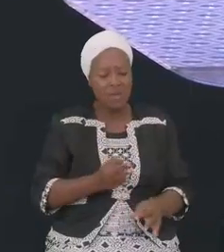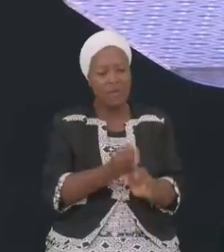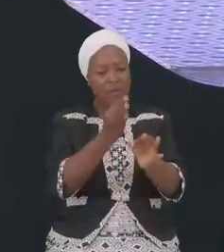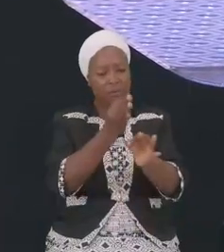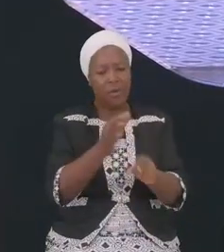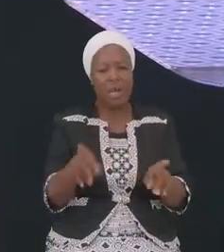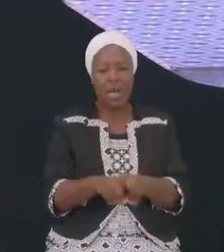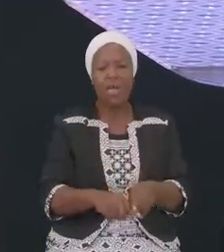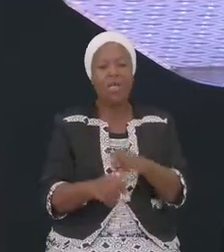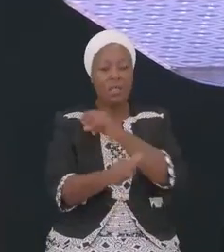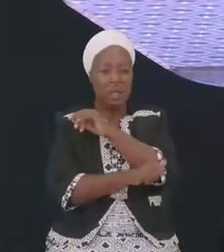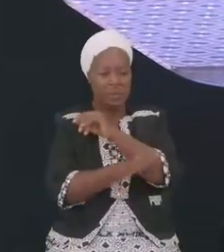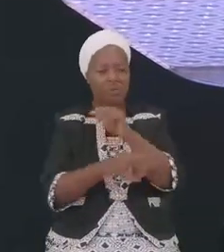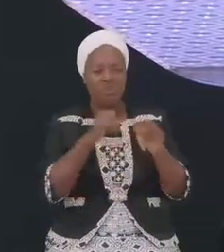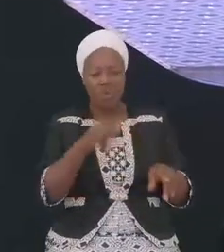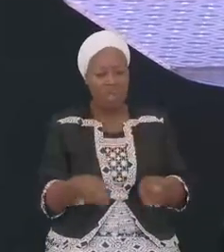les a regardés,